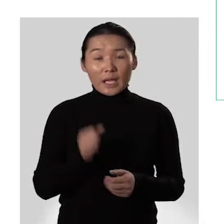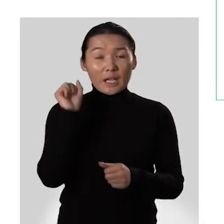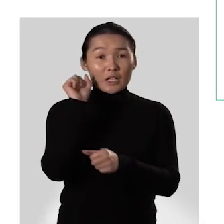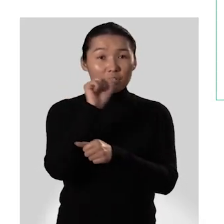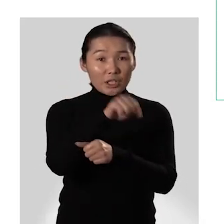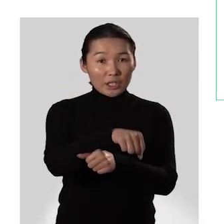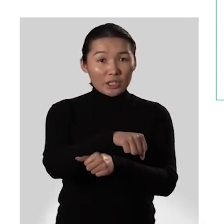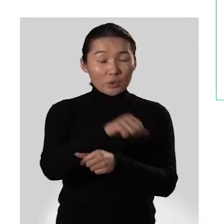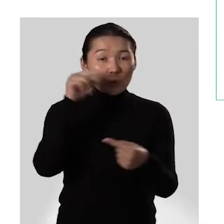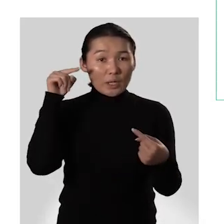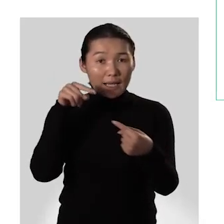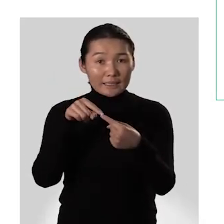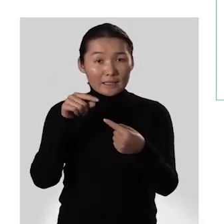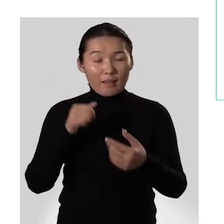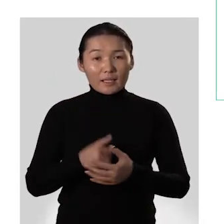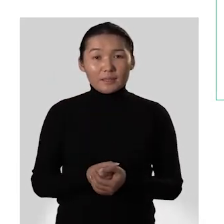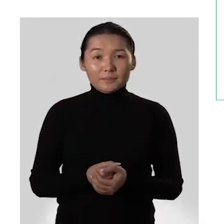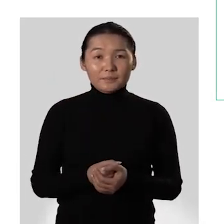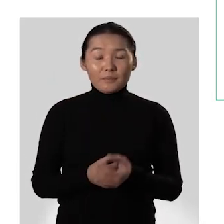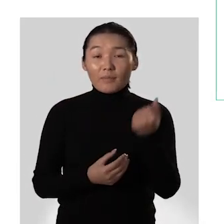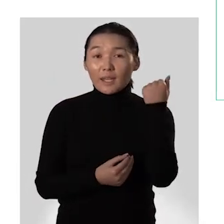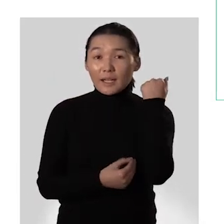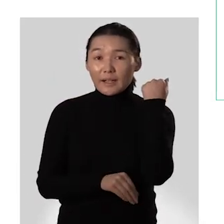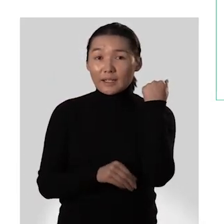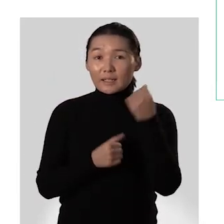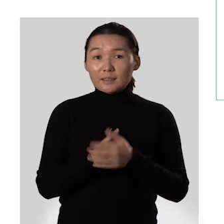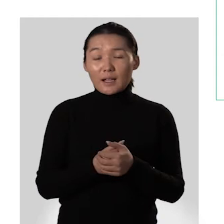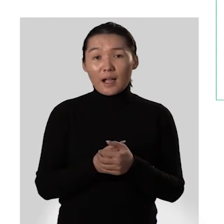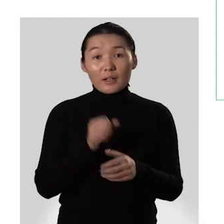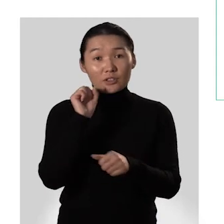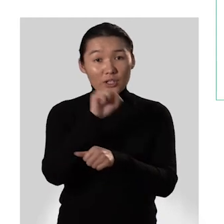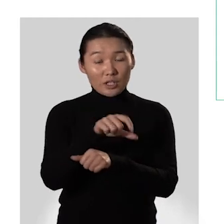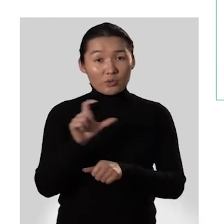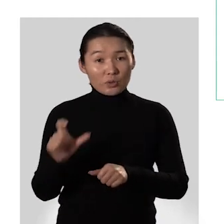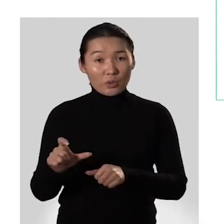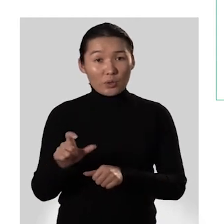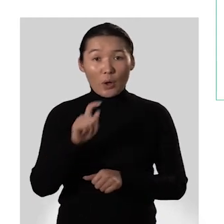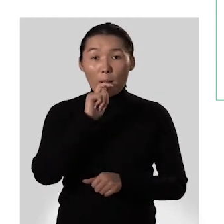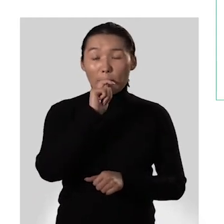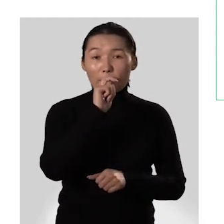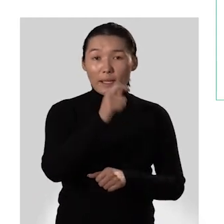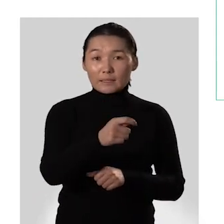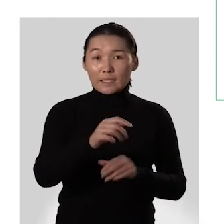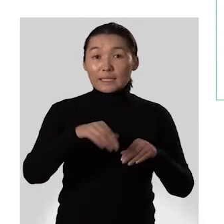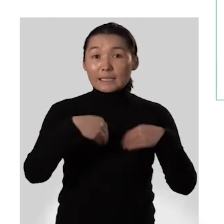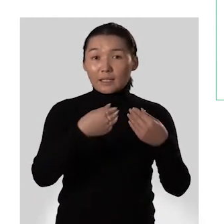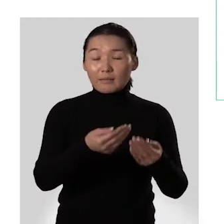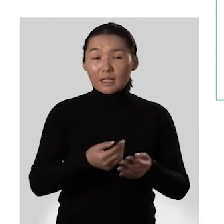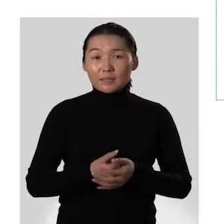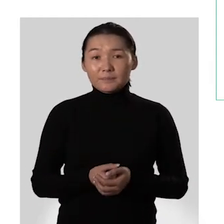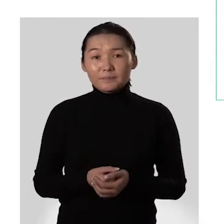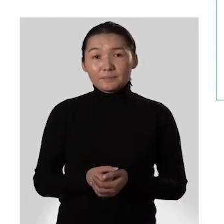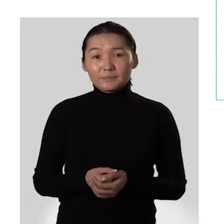Жеңүүчүлөр аныкталат. Эң аягында жеңүүчүлөргө байге ыйгарылат.